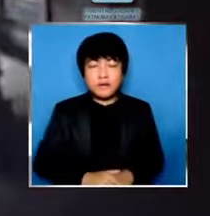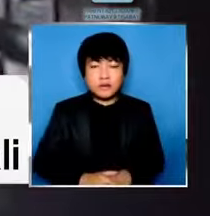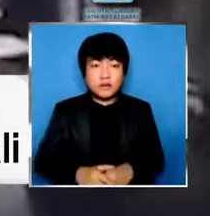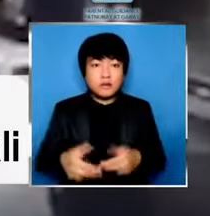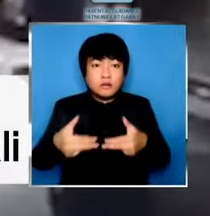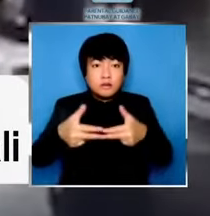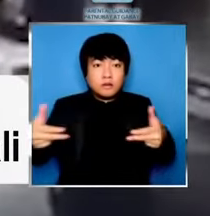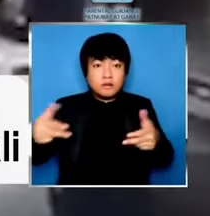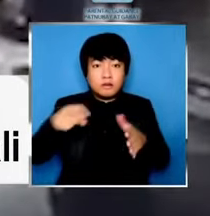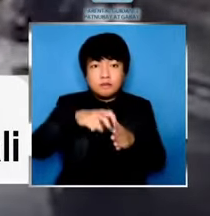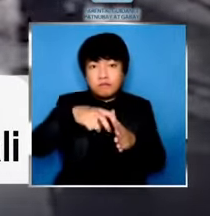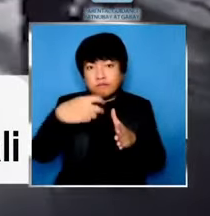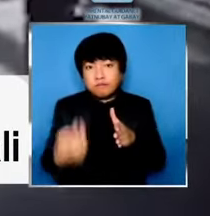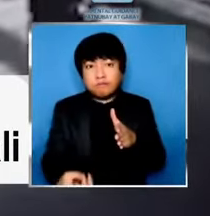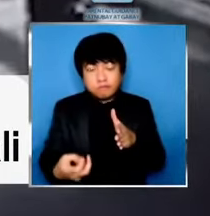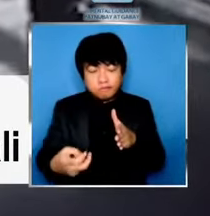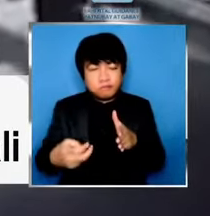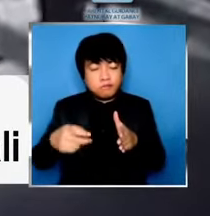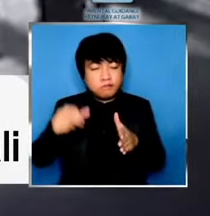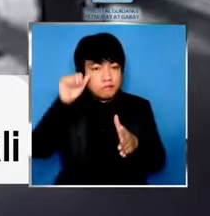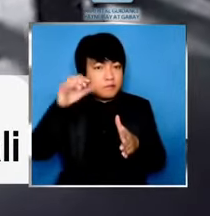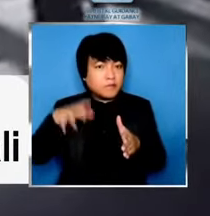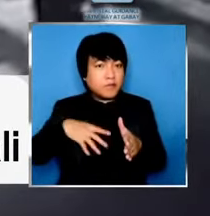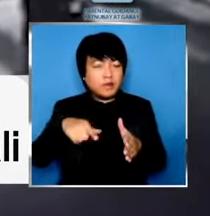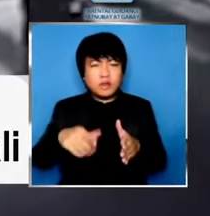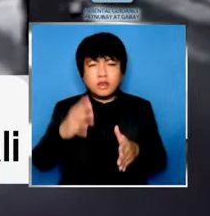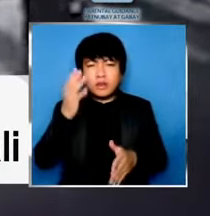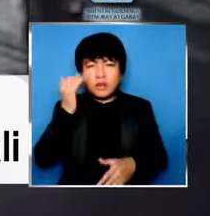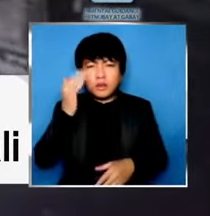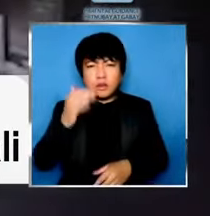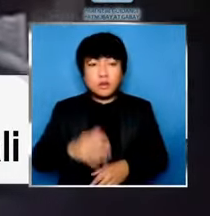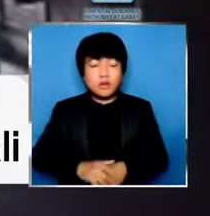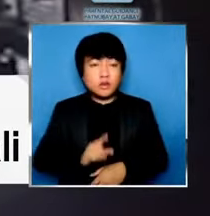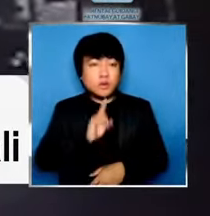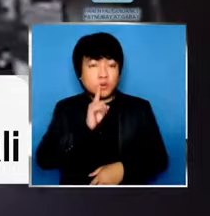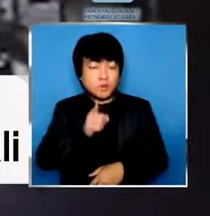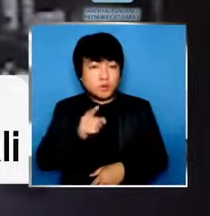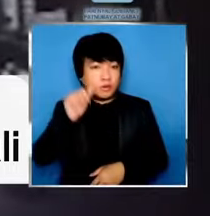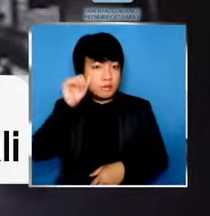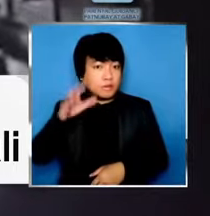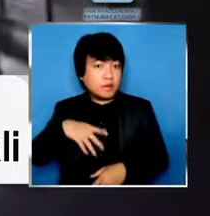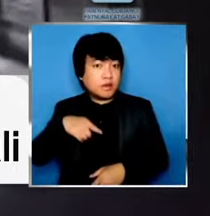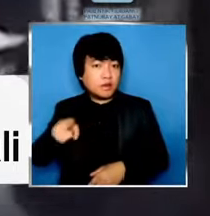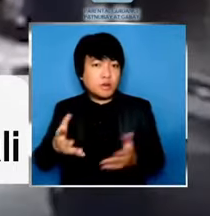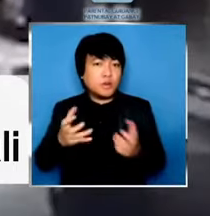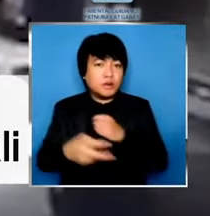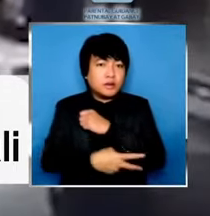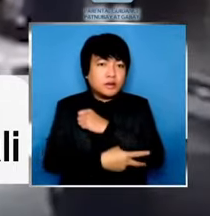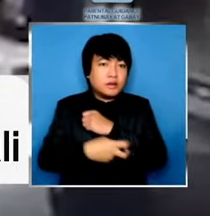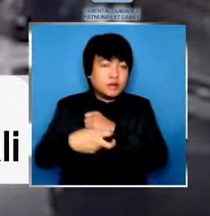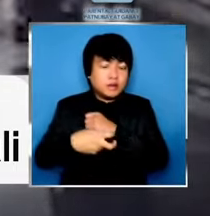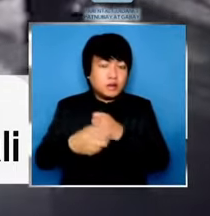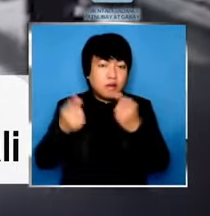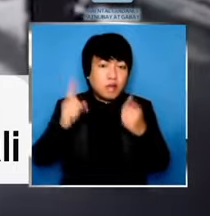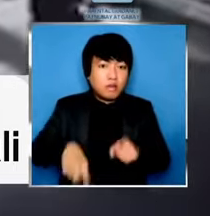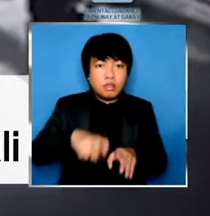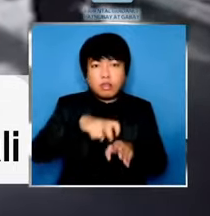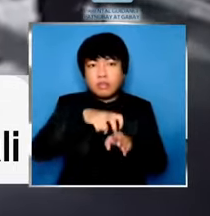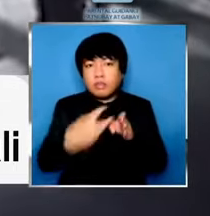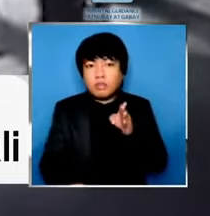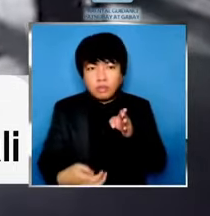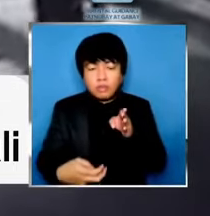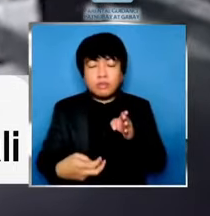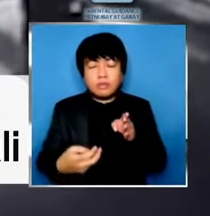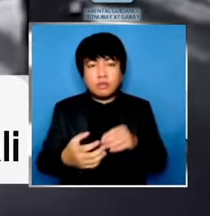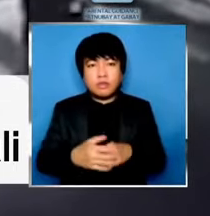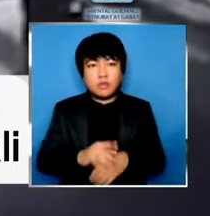Atimonan, Quezon. Ayon sa investigasyon, nagbabalak daw na magnakaw sa gusali ang lalaki nang mahulog ito mula sa fire exit. Sinubukan pa siyang isalba